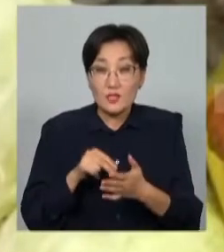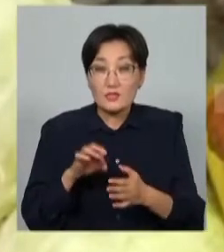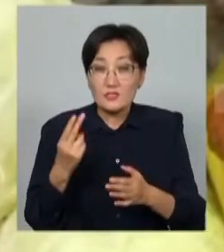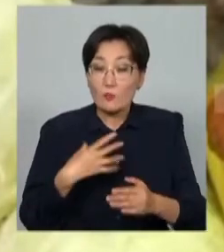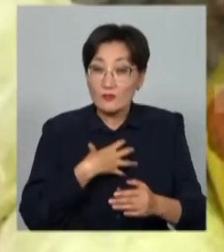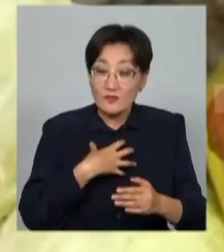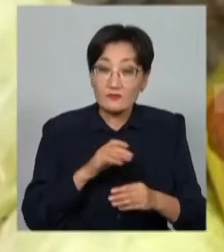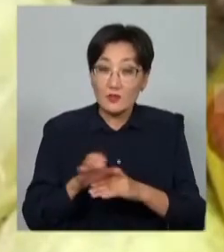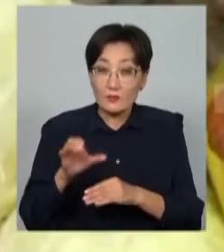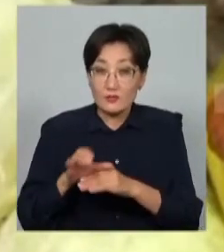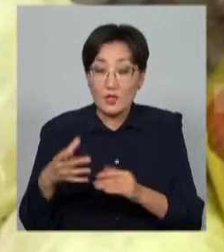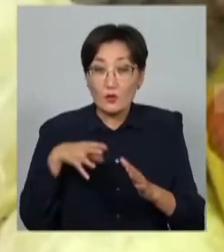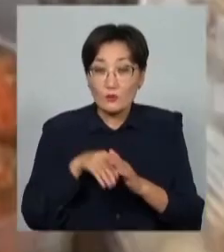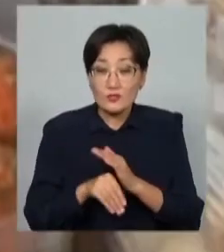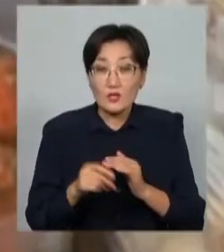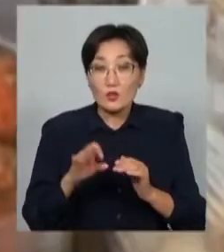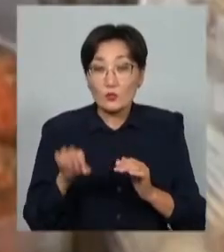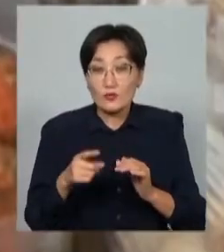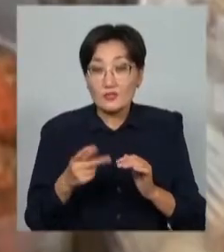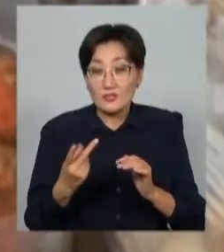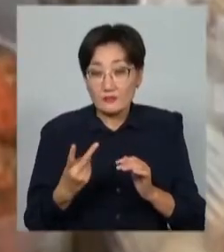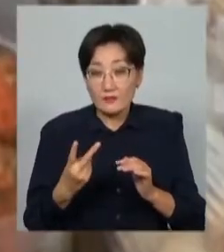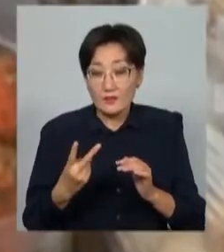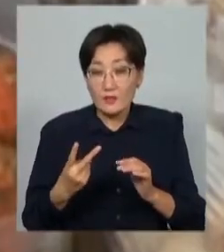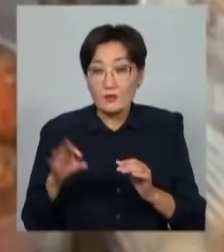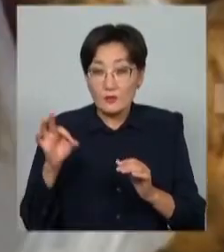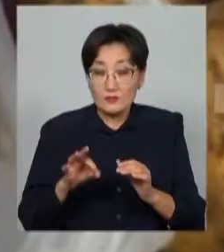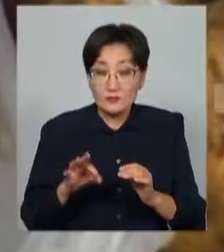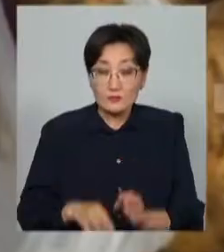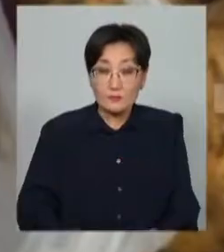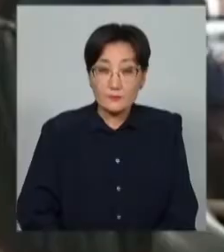социально значимых товаров составило 0,2%.